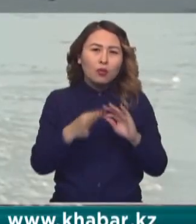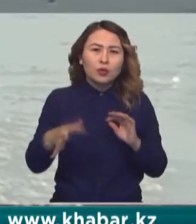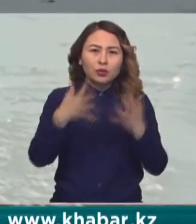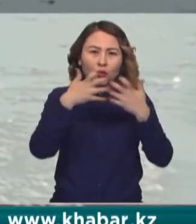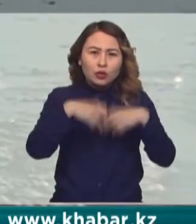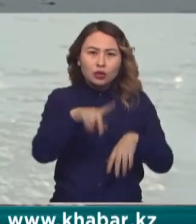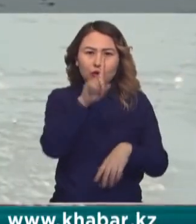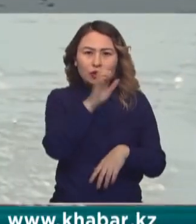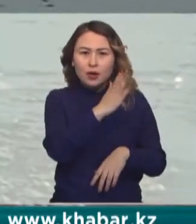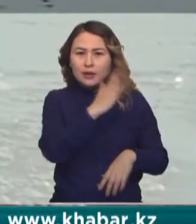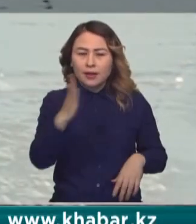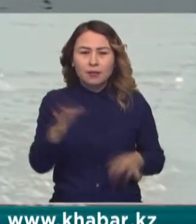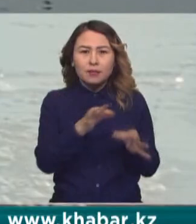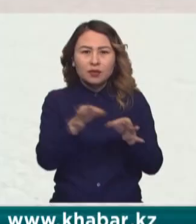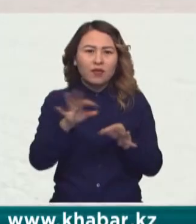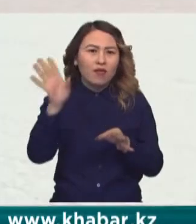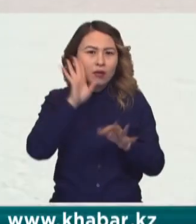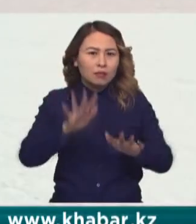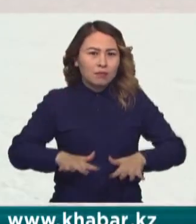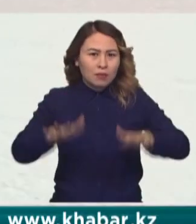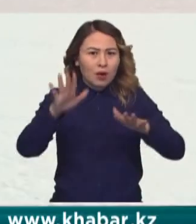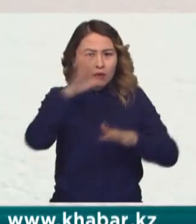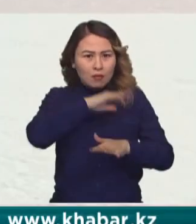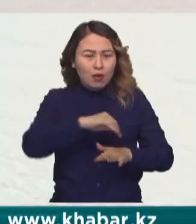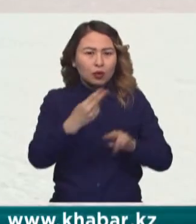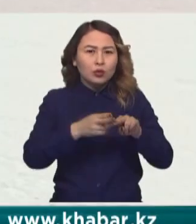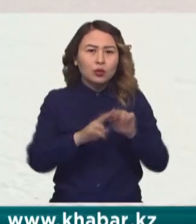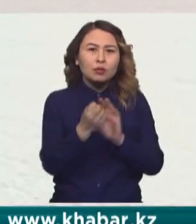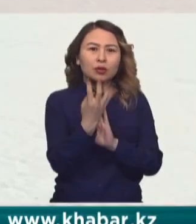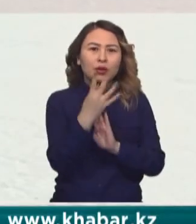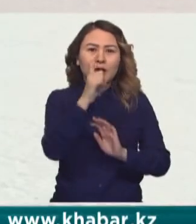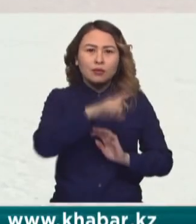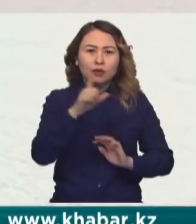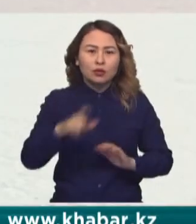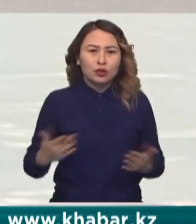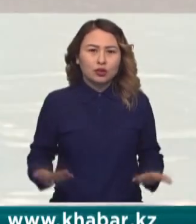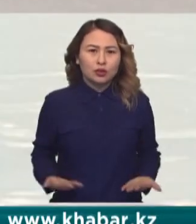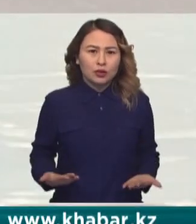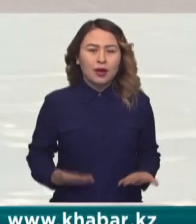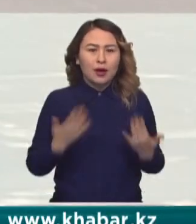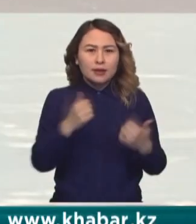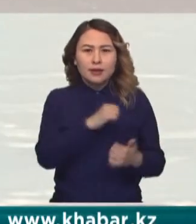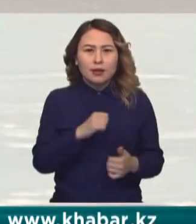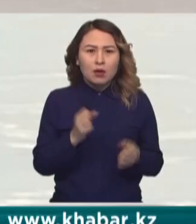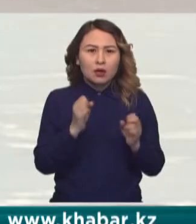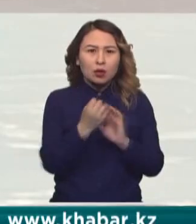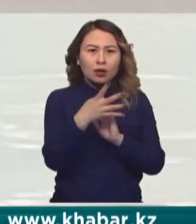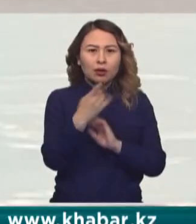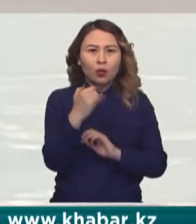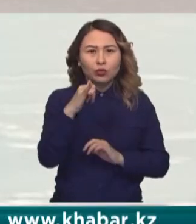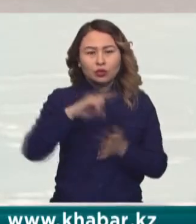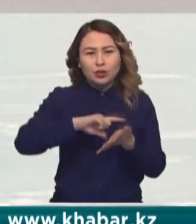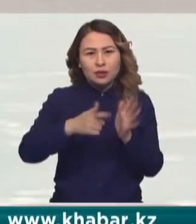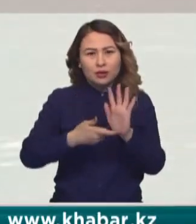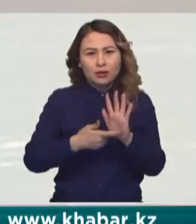облыс бойынша 100-ден астам елді мекенді су басу қаупі бар. Ол жақта 14 мыңдай адам тұрып жатыр. Қазір ең қатерлі деген 41